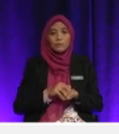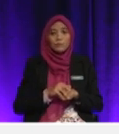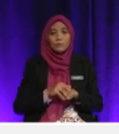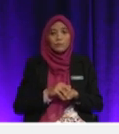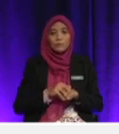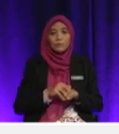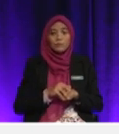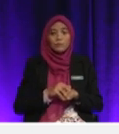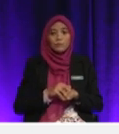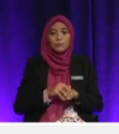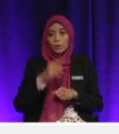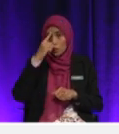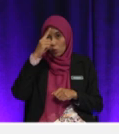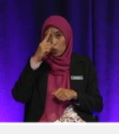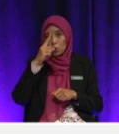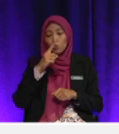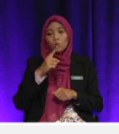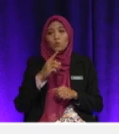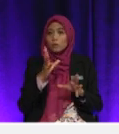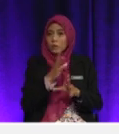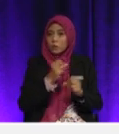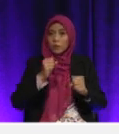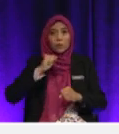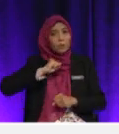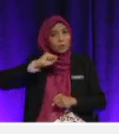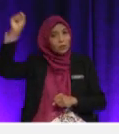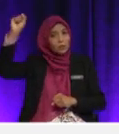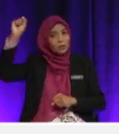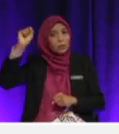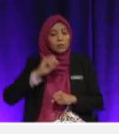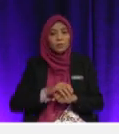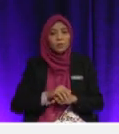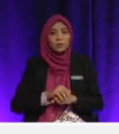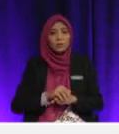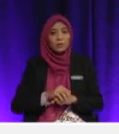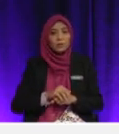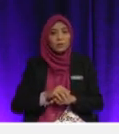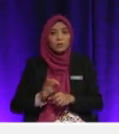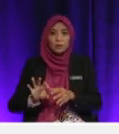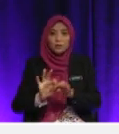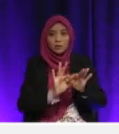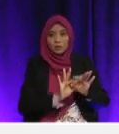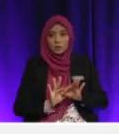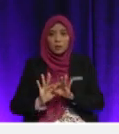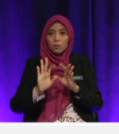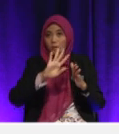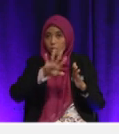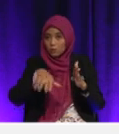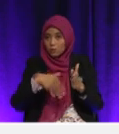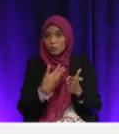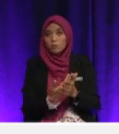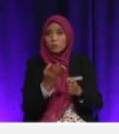perjuangannya adalah untuk menuntut kemerdekaan secara kerjasama antara kaum dan membentuk